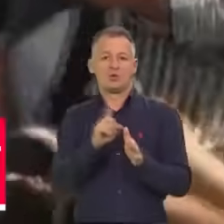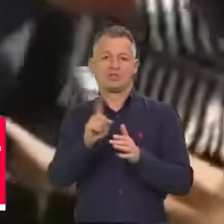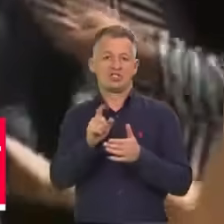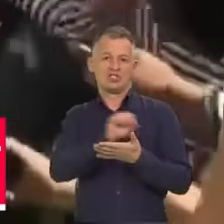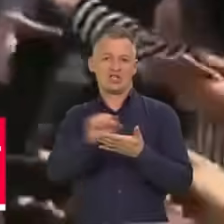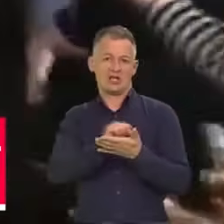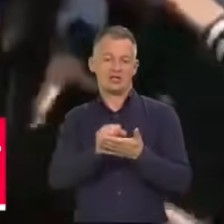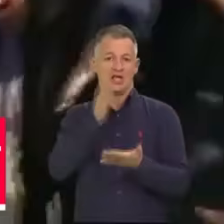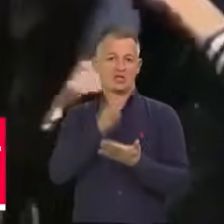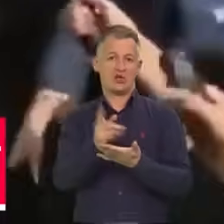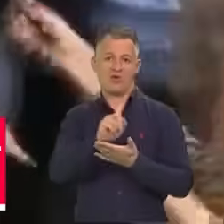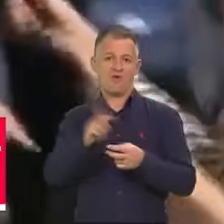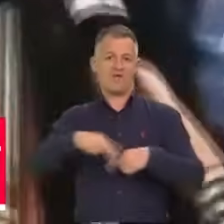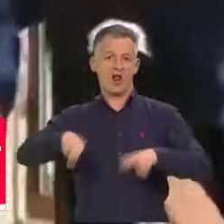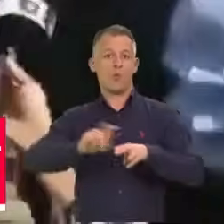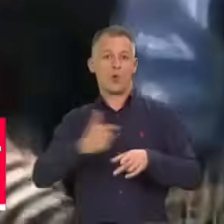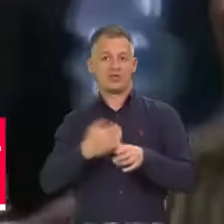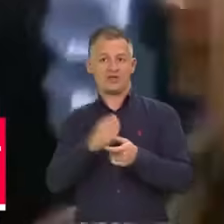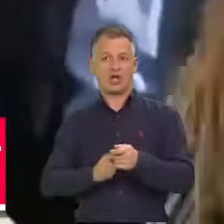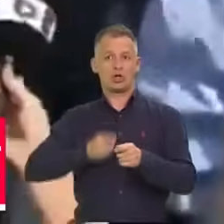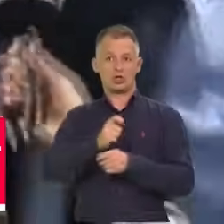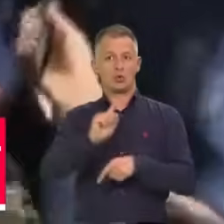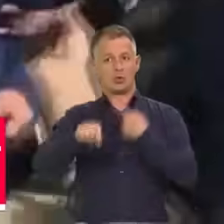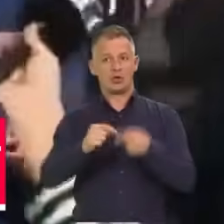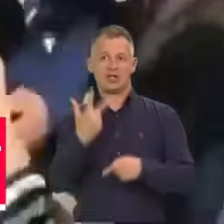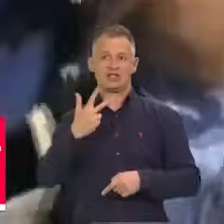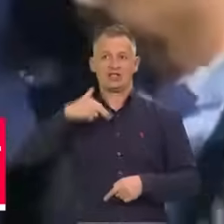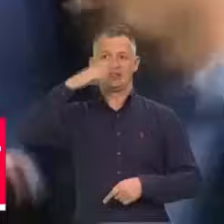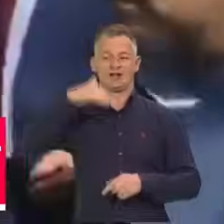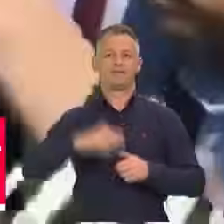este însă definitivă și poate fi contestată în următoarele